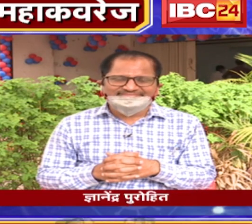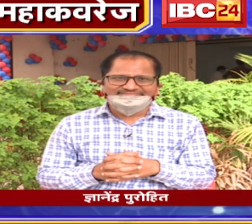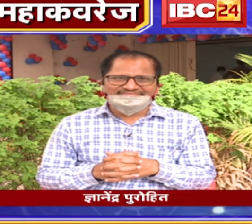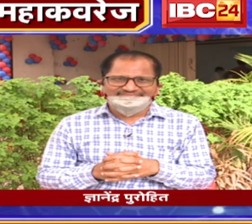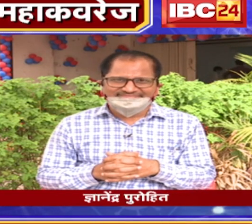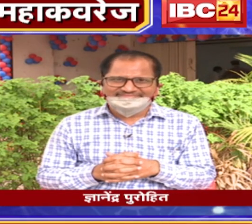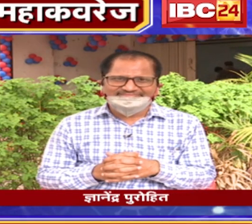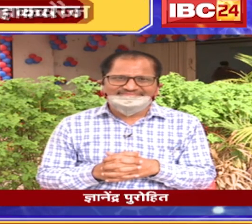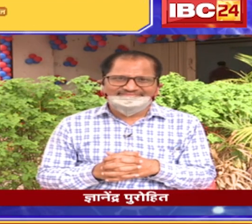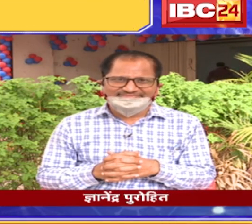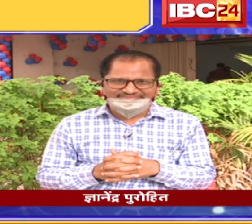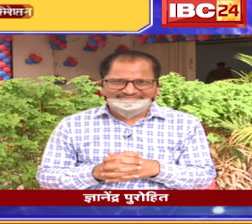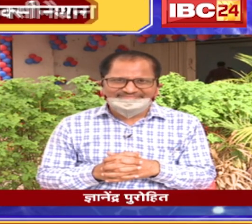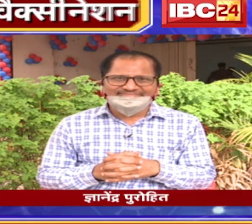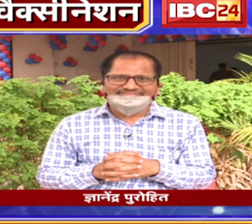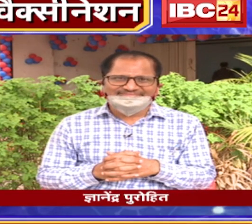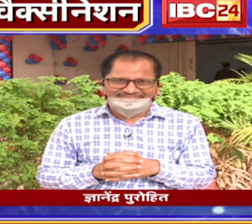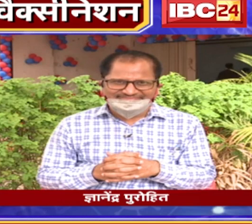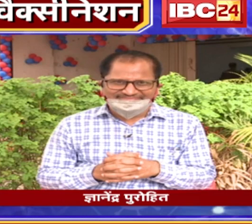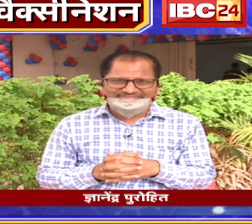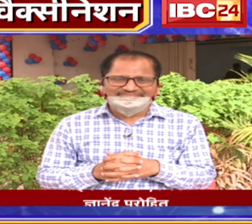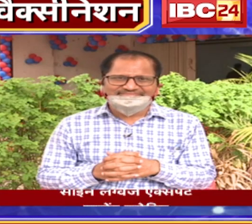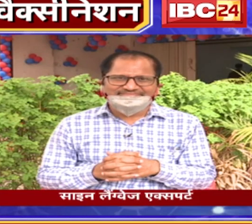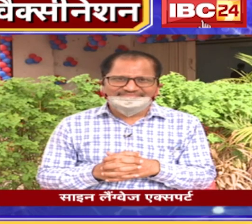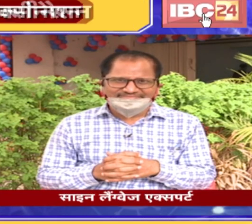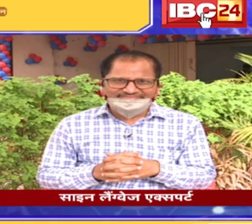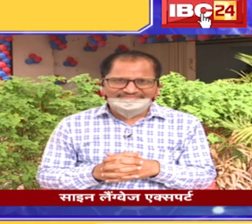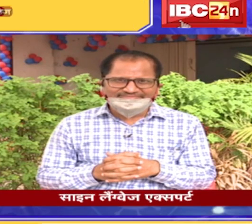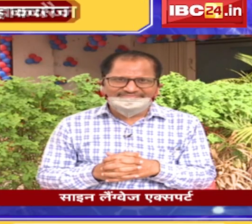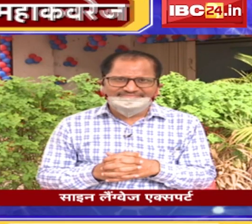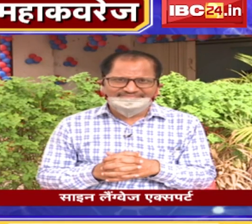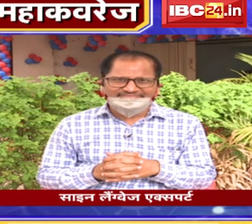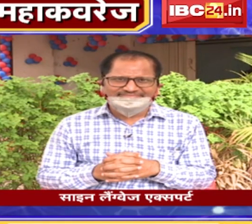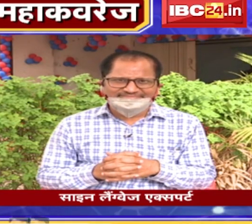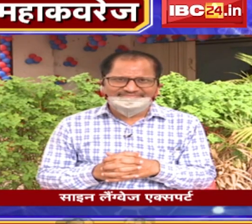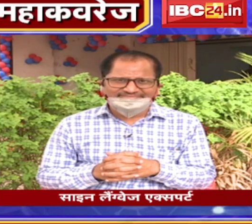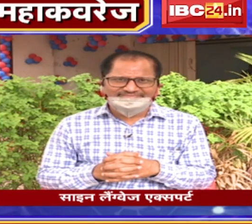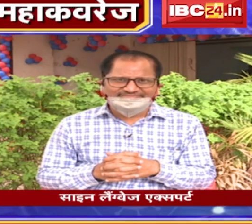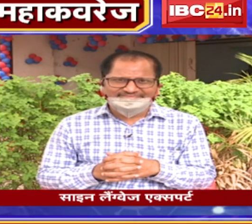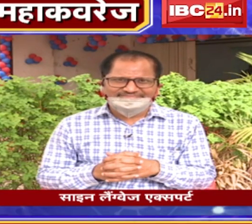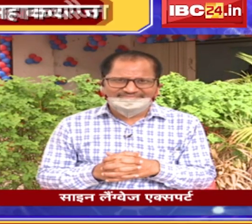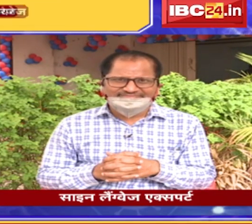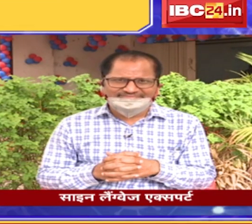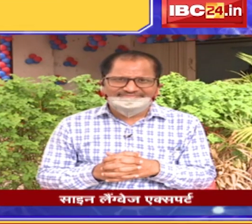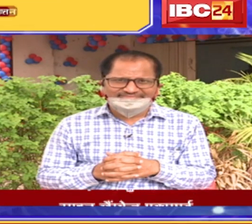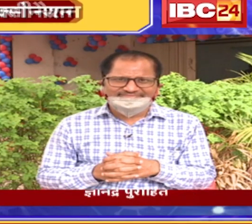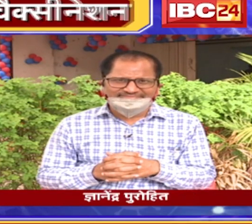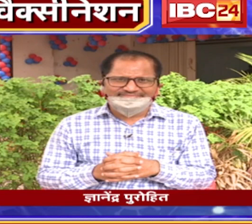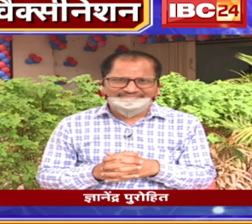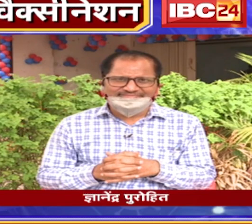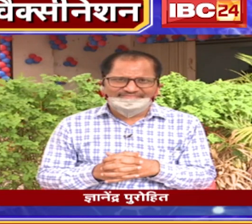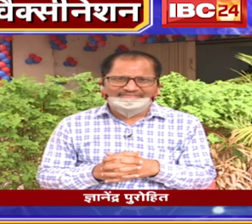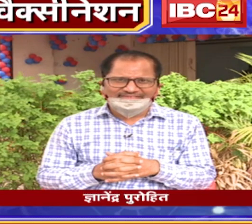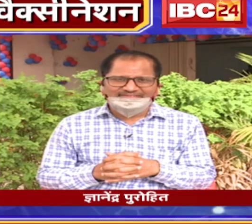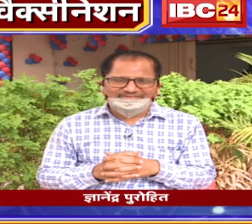बच्चे जिन्होंने कुछ अलग ही तरीका ईजाद किया हो ताकि वो लोगों को समझा सकें, क्योंकि कई बार एक अच्छा प्रयास ये लोग करते हैं और आपके मार्गदर्शन में करते